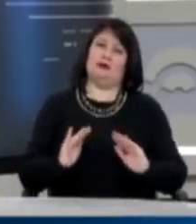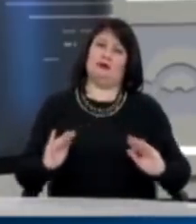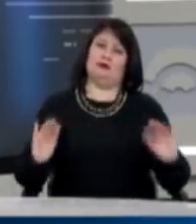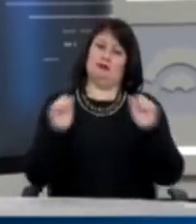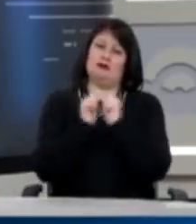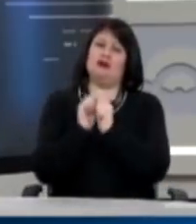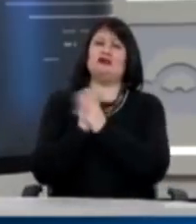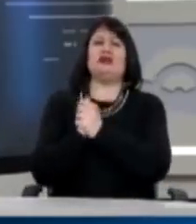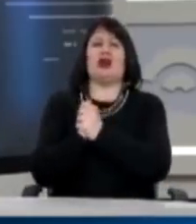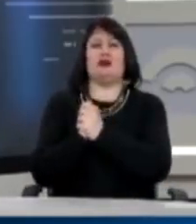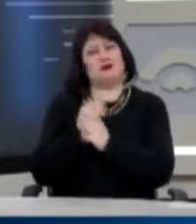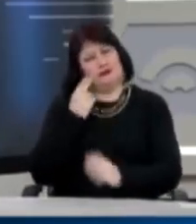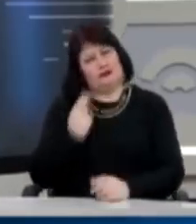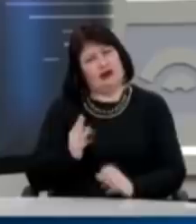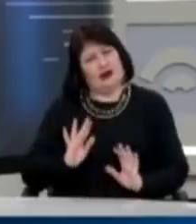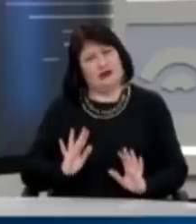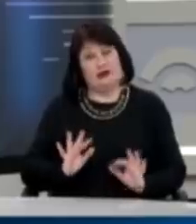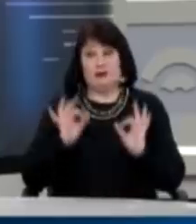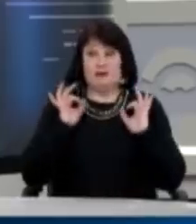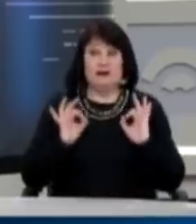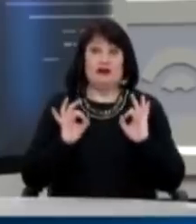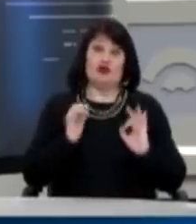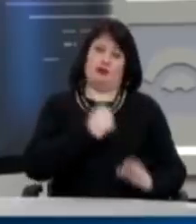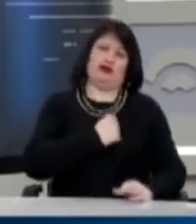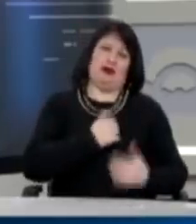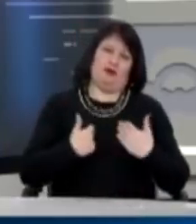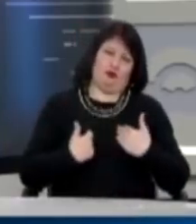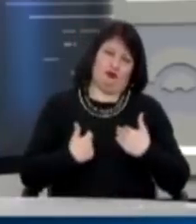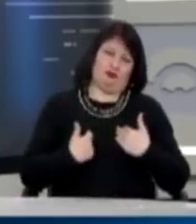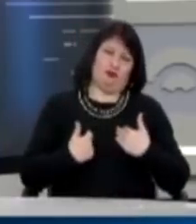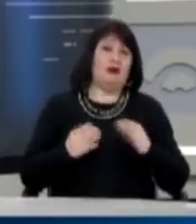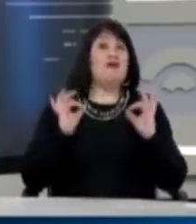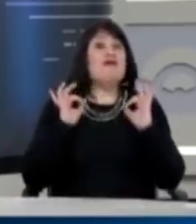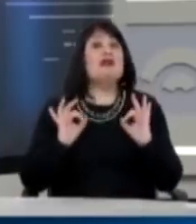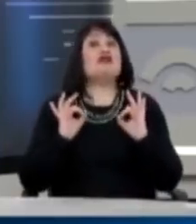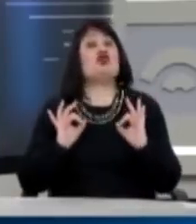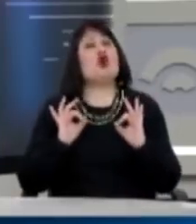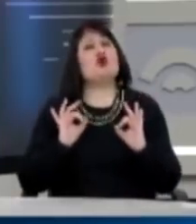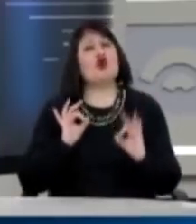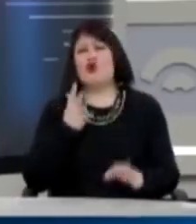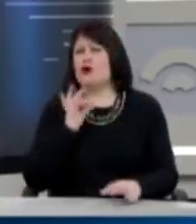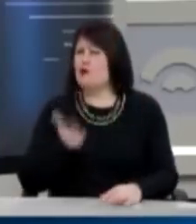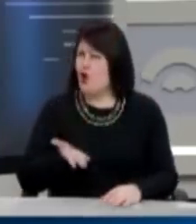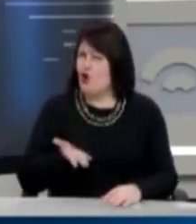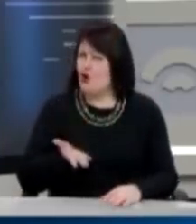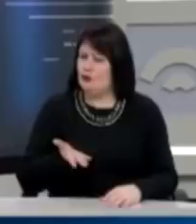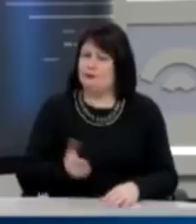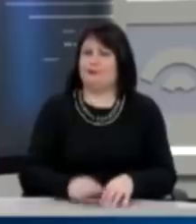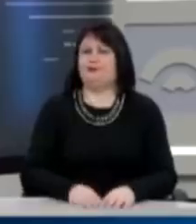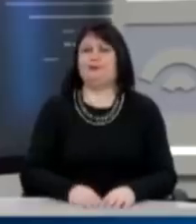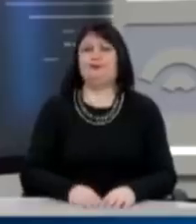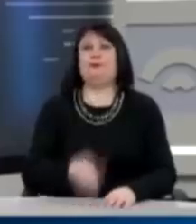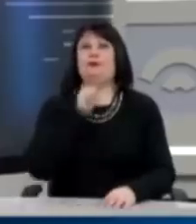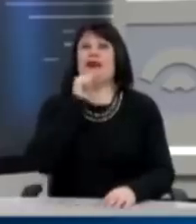και συνενετικό κλίμα. Είναι φυσικό, κατά τη γνώμη μας. Φυσιολογικό. Γιατί? Γιατί